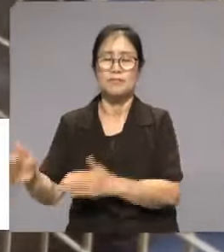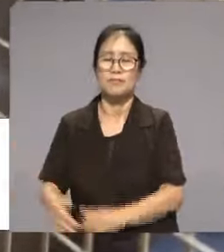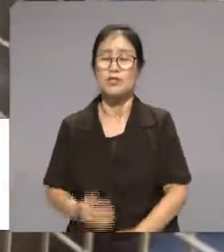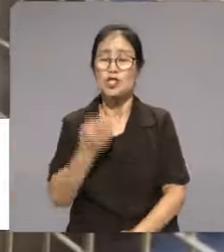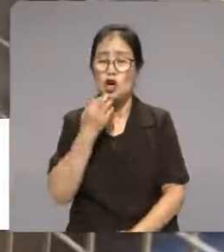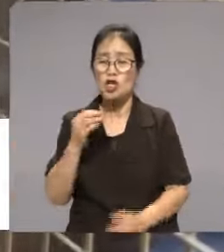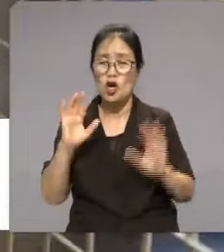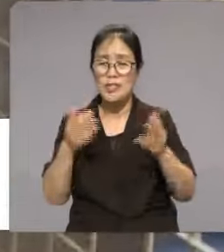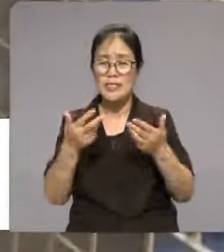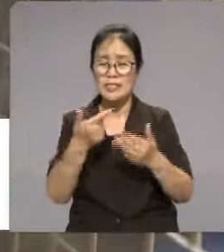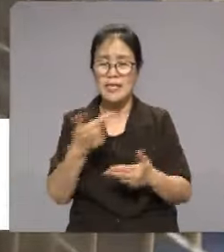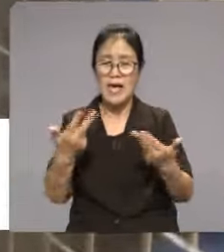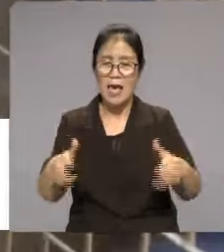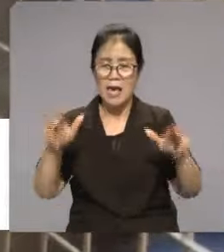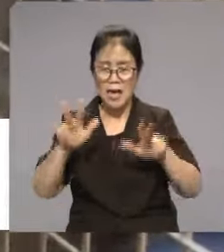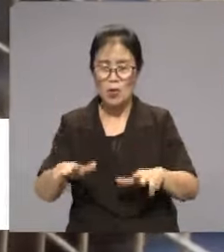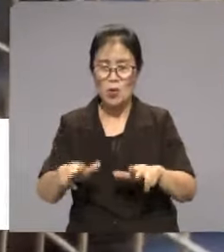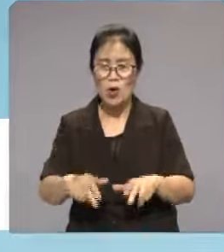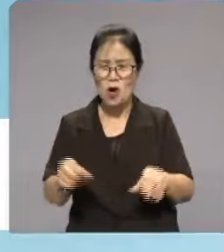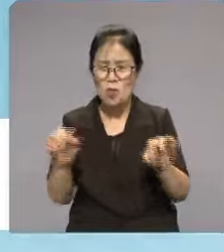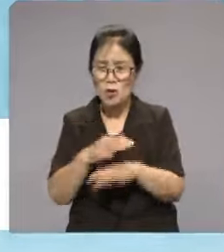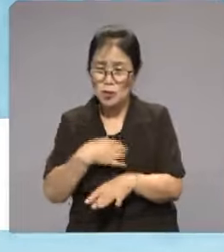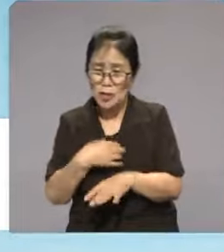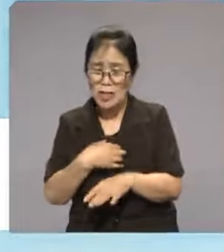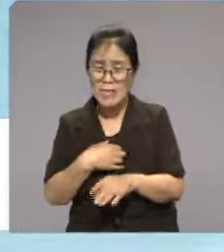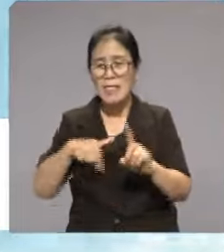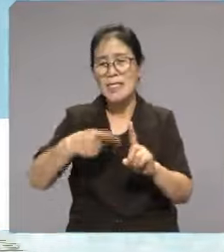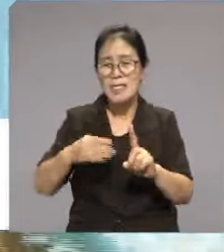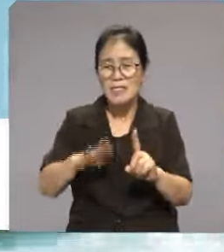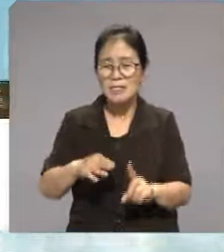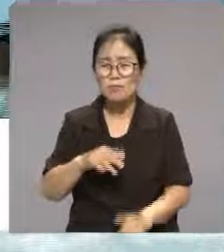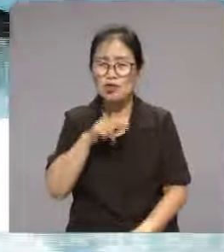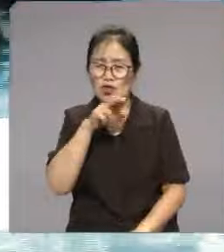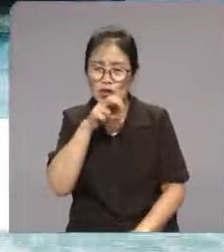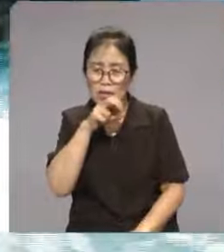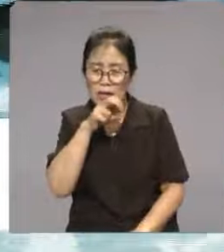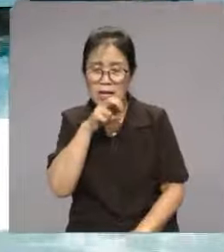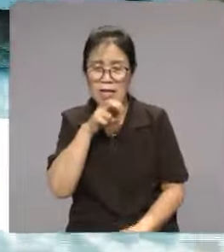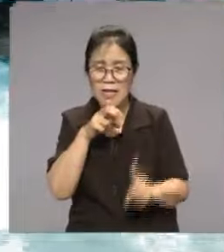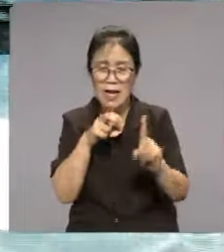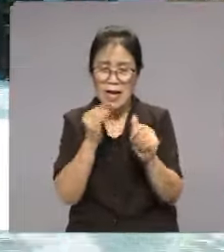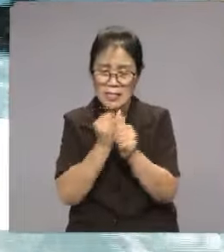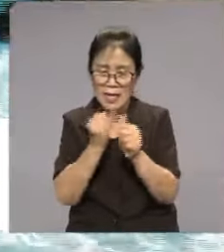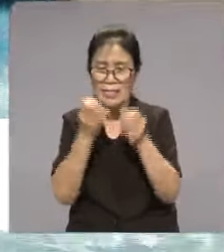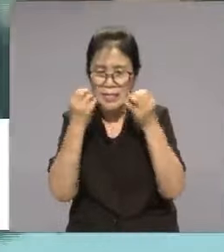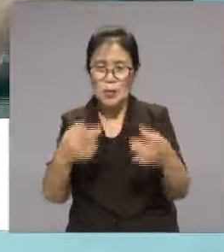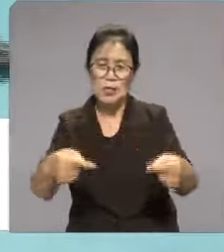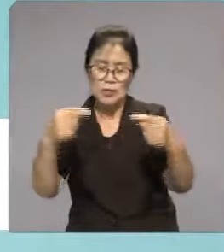서울 어린이 대공원의 천연기념물이자 멸종 위기 1급 야생동물인 유라시아 수달 한쌍이 새롭게